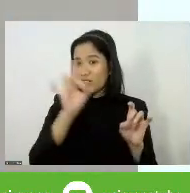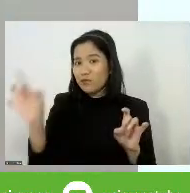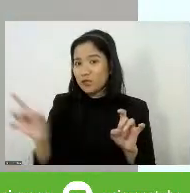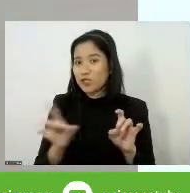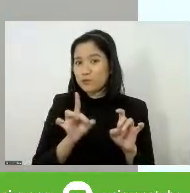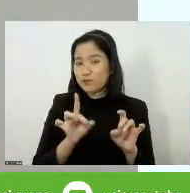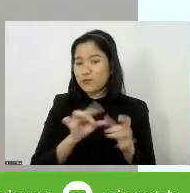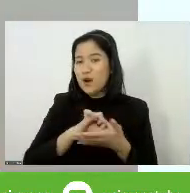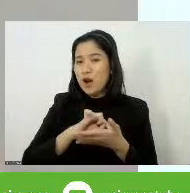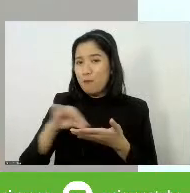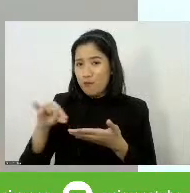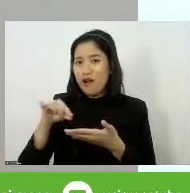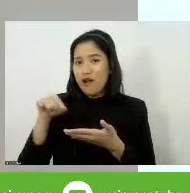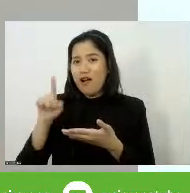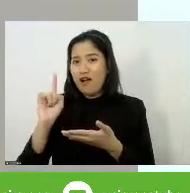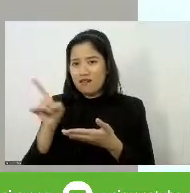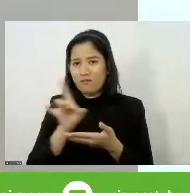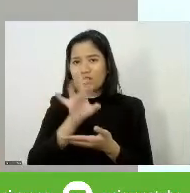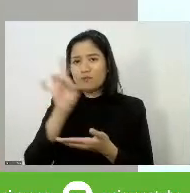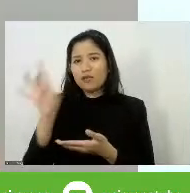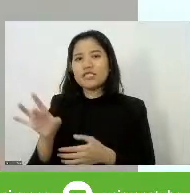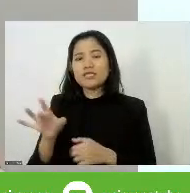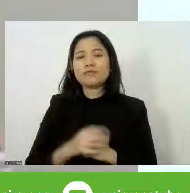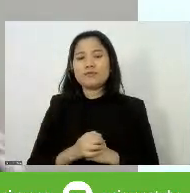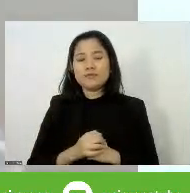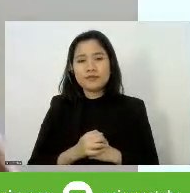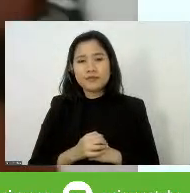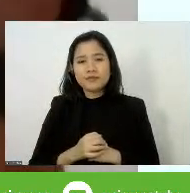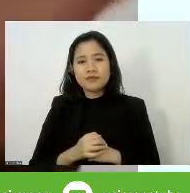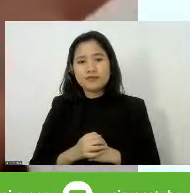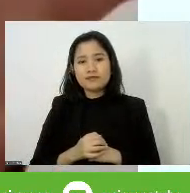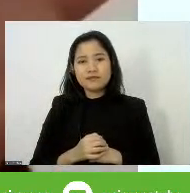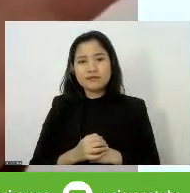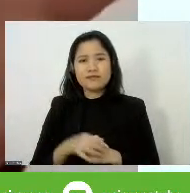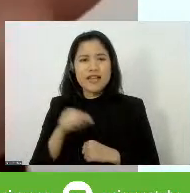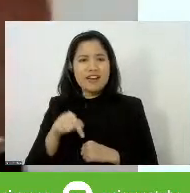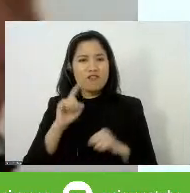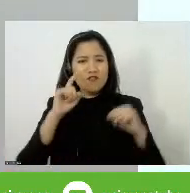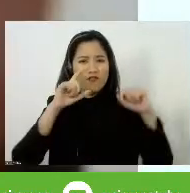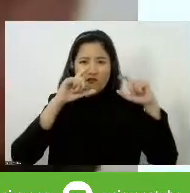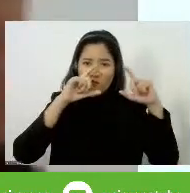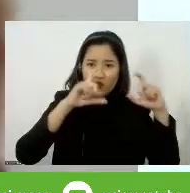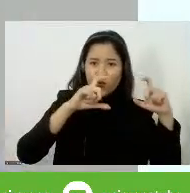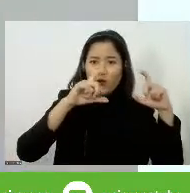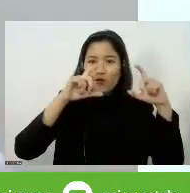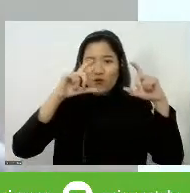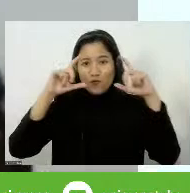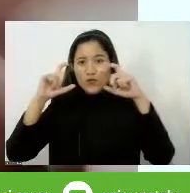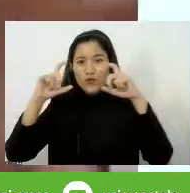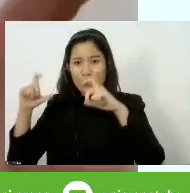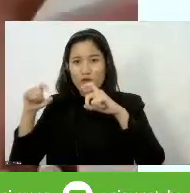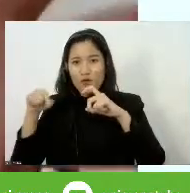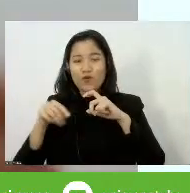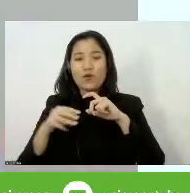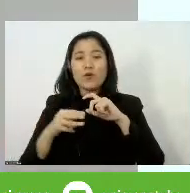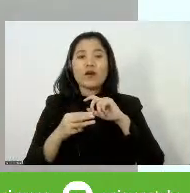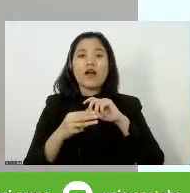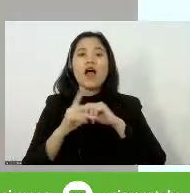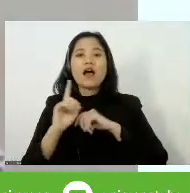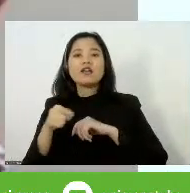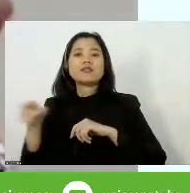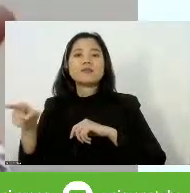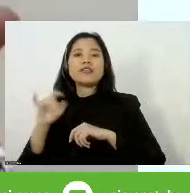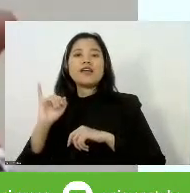lah ini terus kita Iya Pak Hai banyak foto-foto dengan mangrove ini Gem oywd